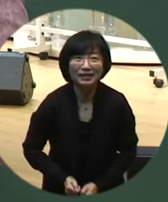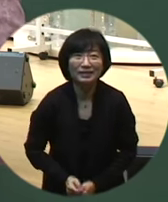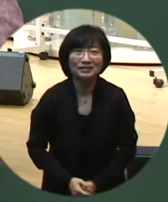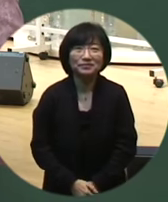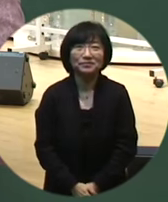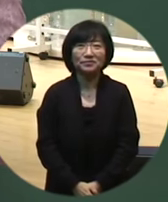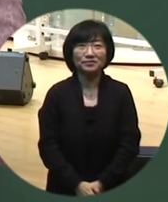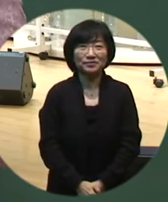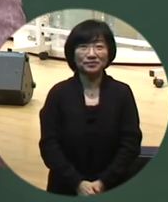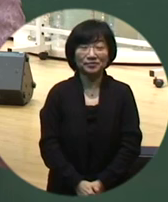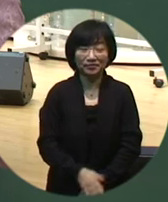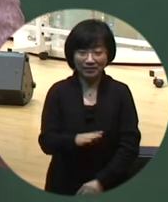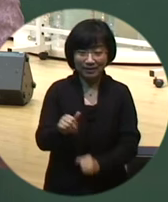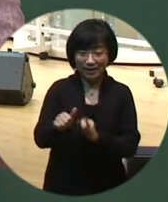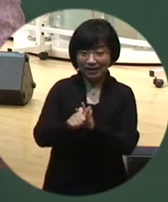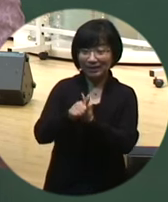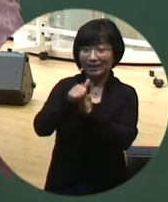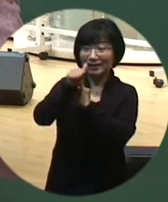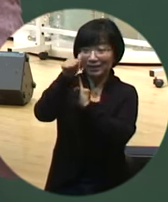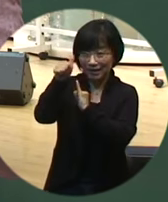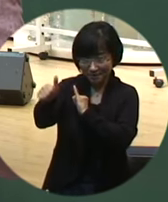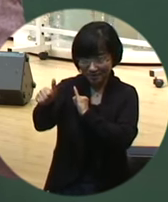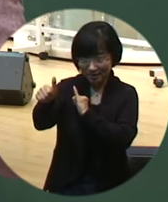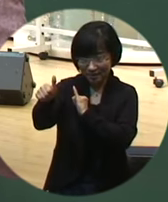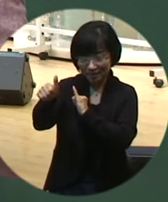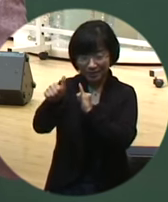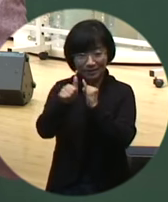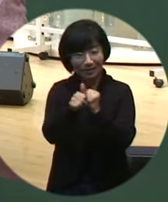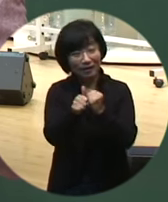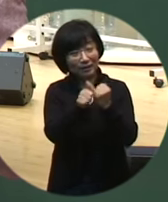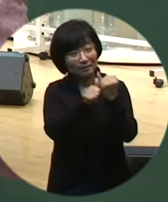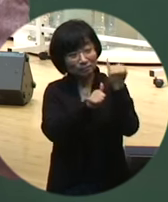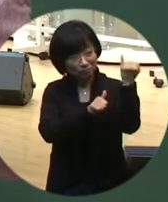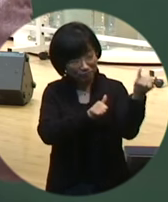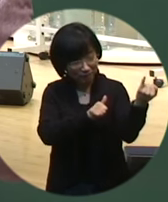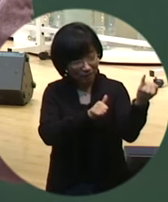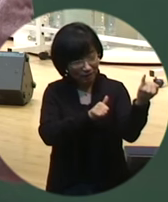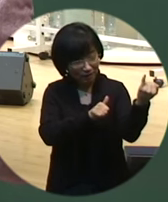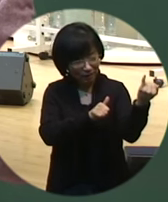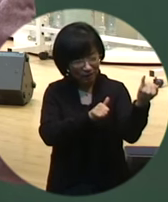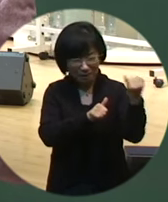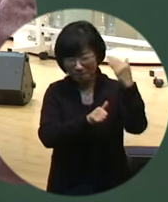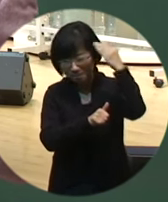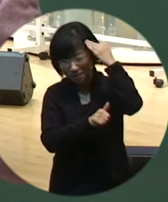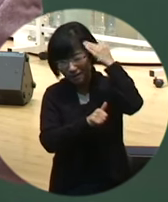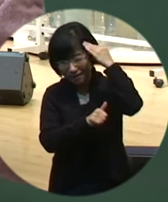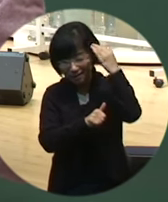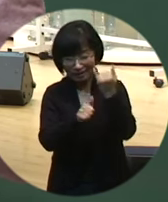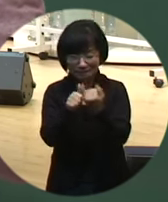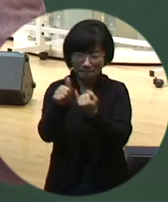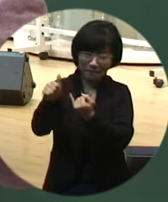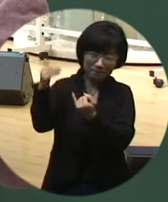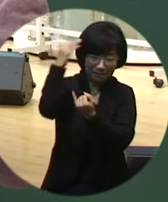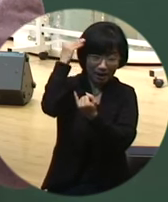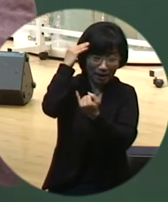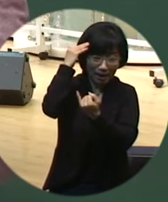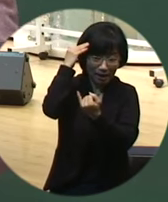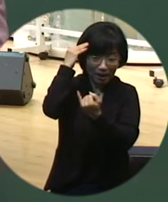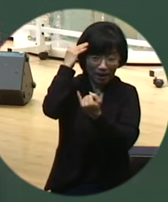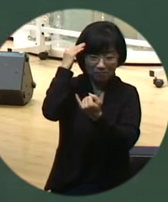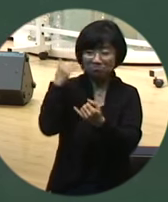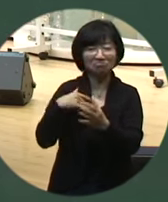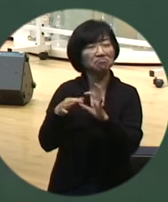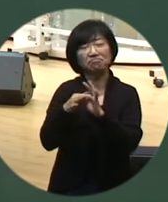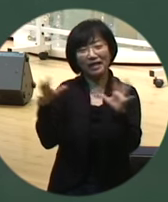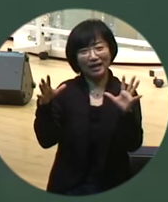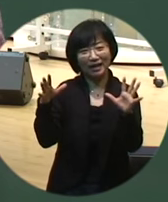그 남편과 아내의 모든 악조건으로부터 출해버립니다. In other words, you're exiting from all of the harsh